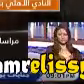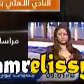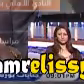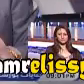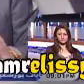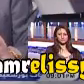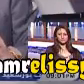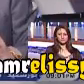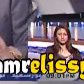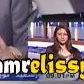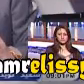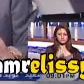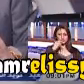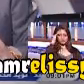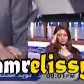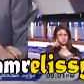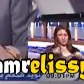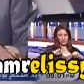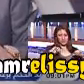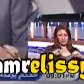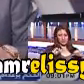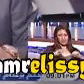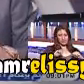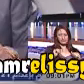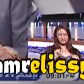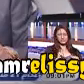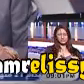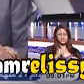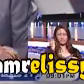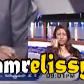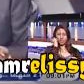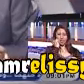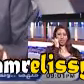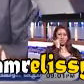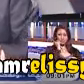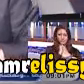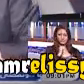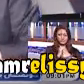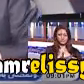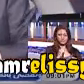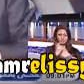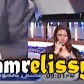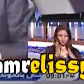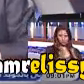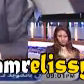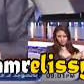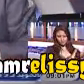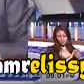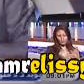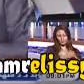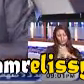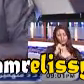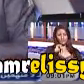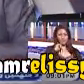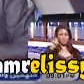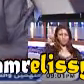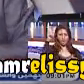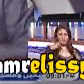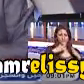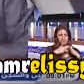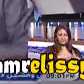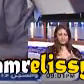من امام النادي الاهلي نروح السويس معانا الزميل الصحفي الاستاذ سيد نون